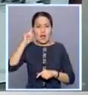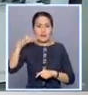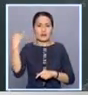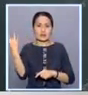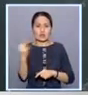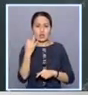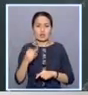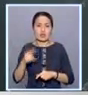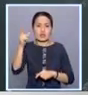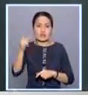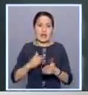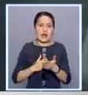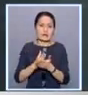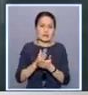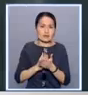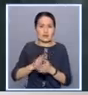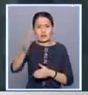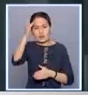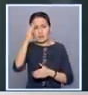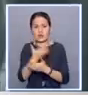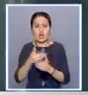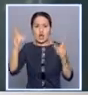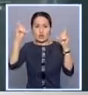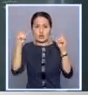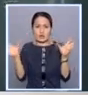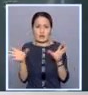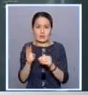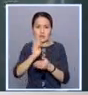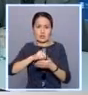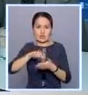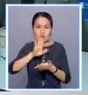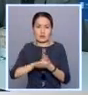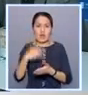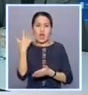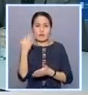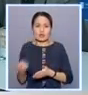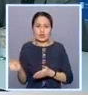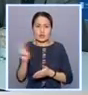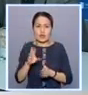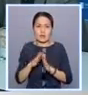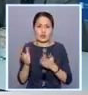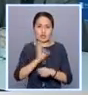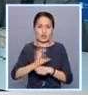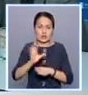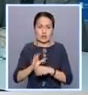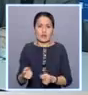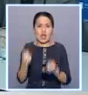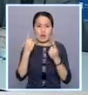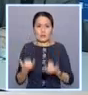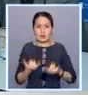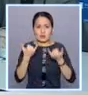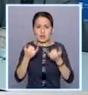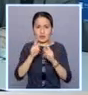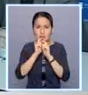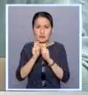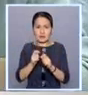тарихи тұлғалар мен саяси қайраткерлермен түскен суреттері бар. Фотоальбом 500 данамен шығарылған. Бұл мерейтой құрметіне